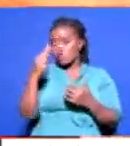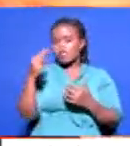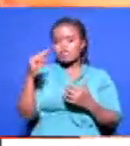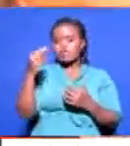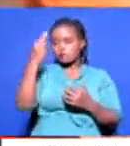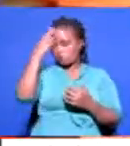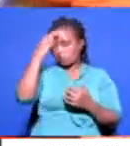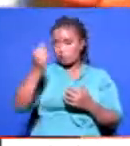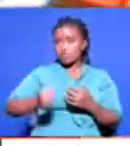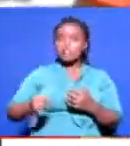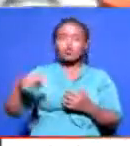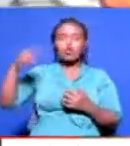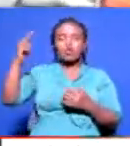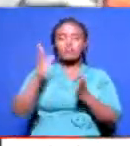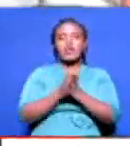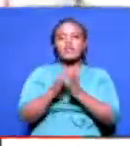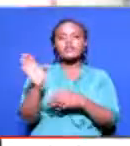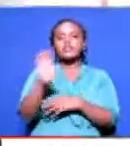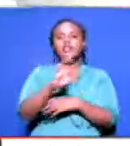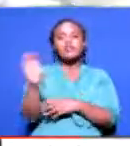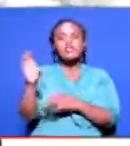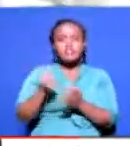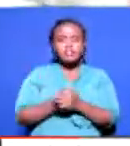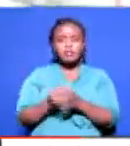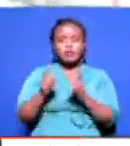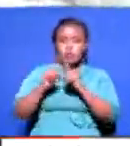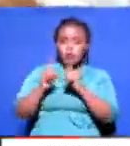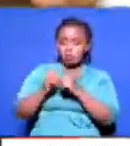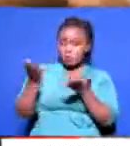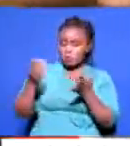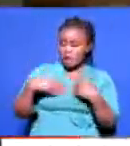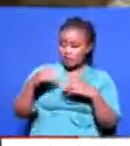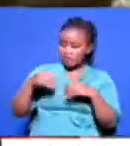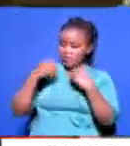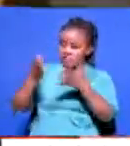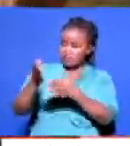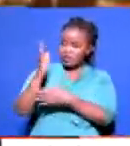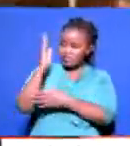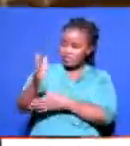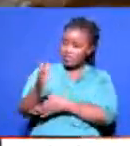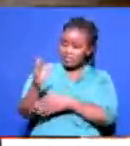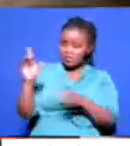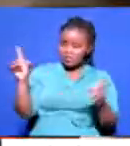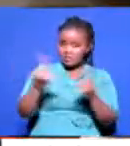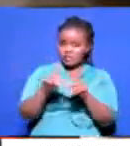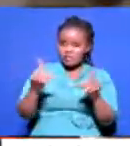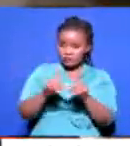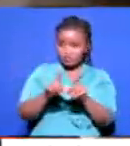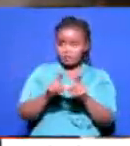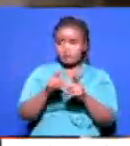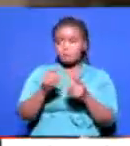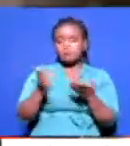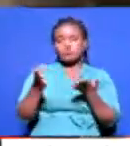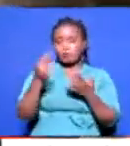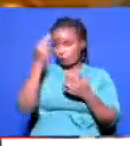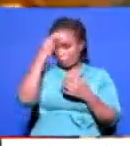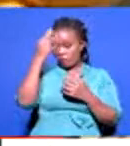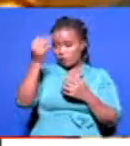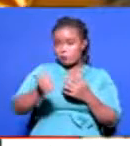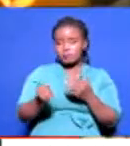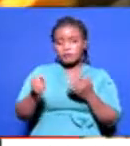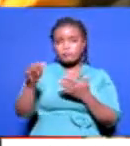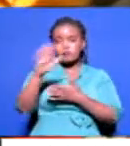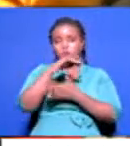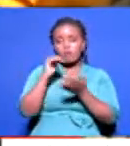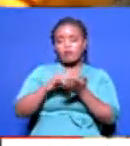constituencies. The party has already issued a direct ticket to Elijah Memusi for the Kajiado Central parliamentary seat.